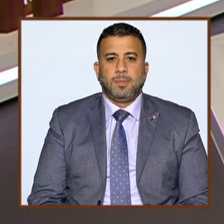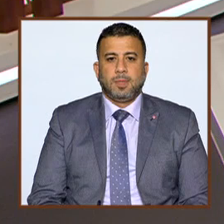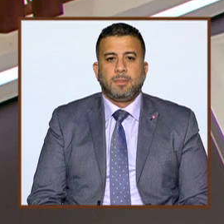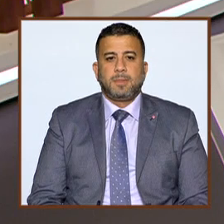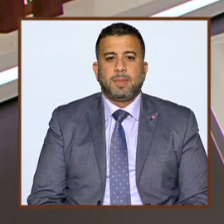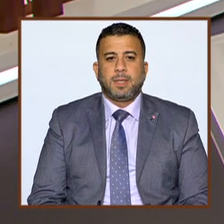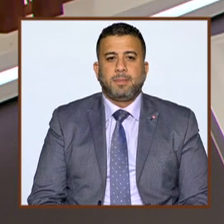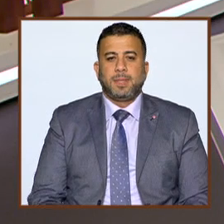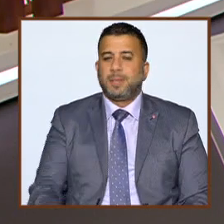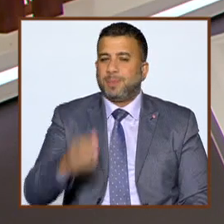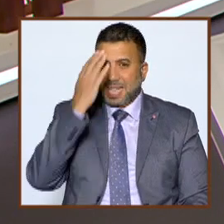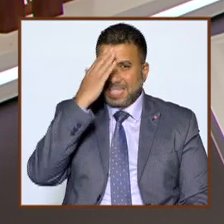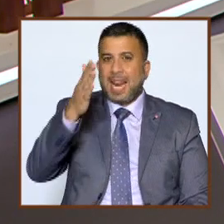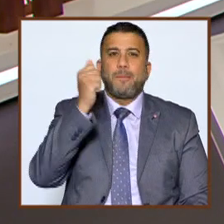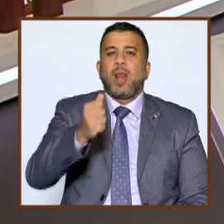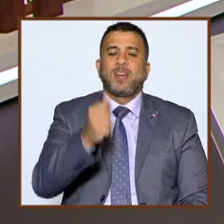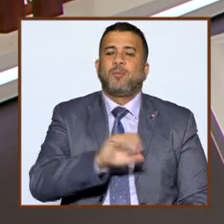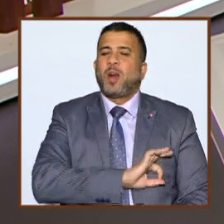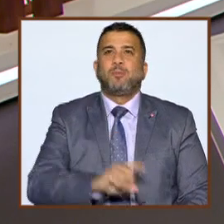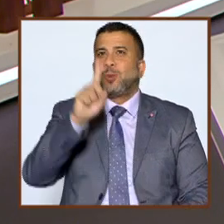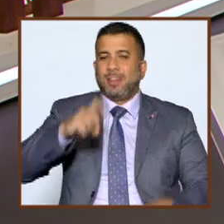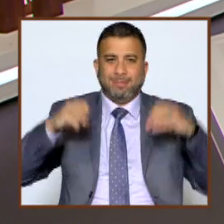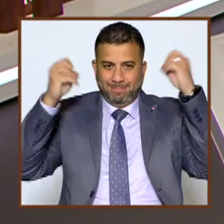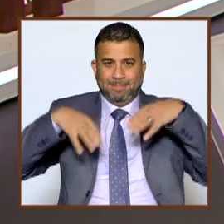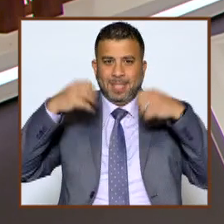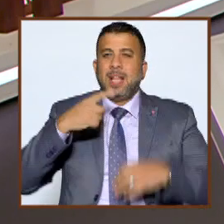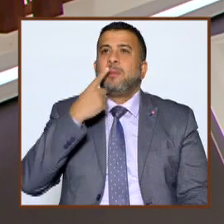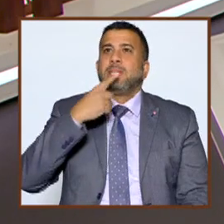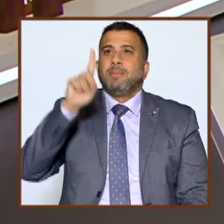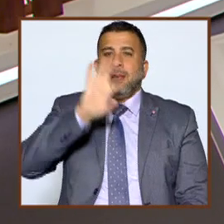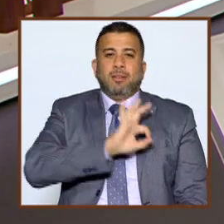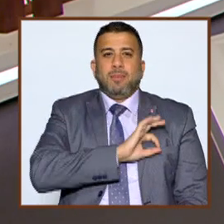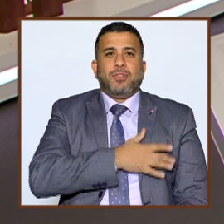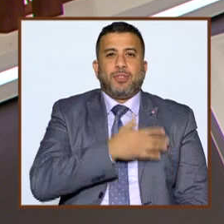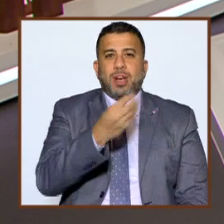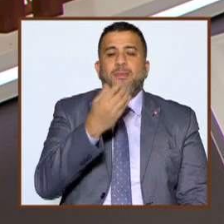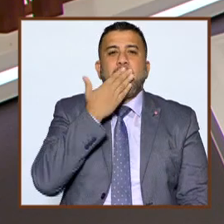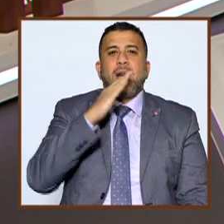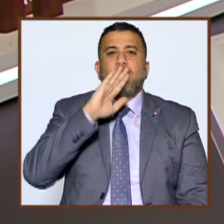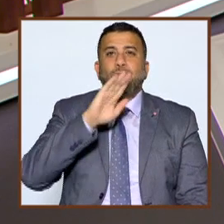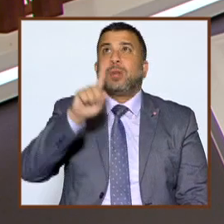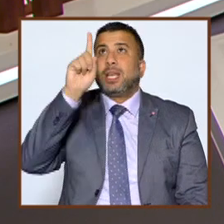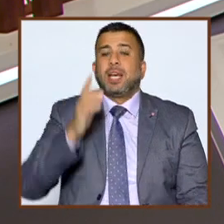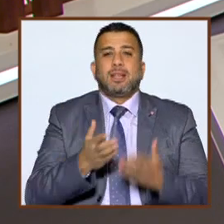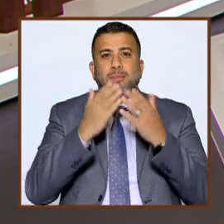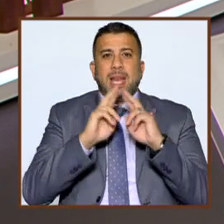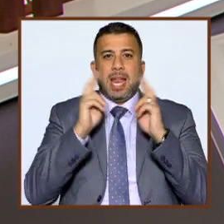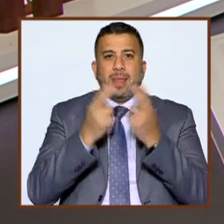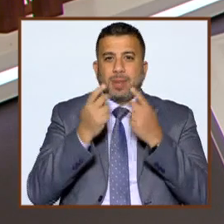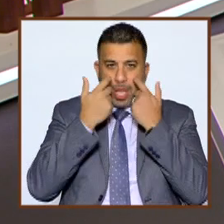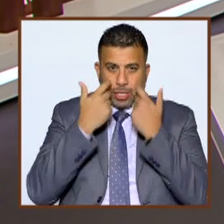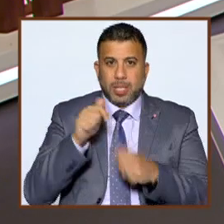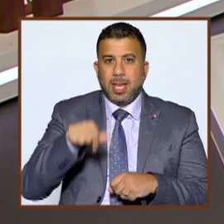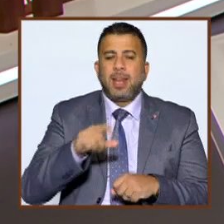تَعْلَمُونَ. السلام عليكم ورحمة الله وبركاته. بسم الله الرحمن الرحيم. الحمد لله رب العالمين، وأشهد أن لا إله